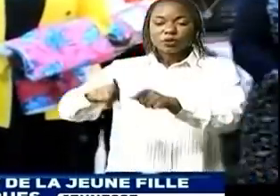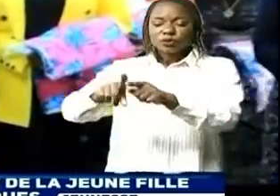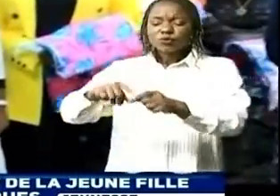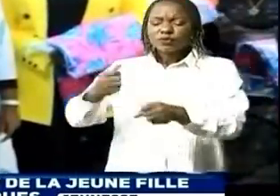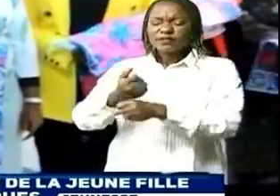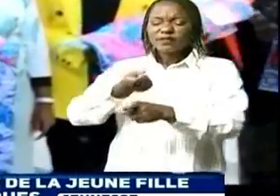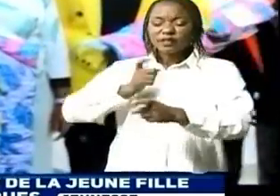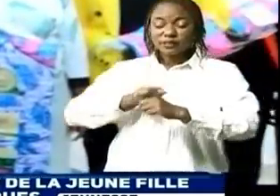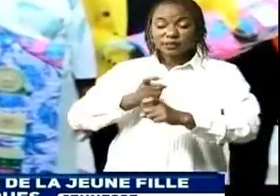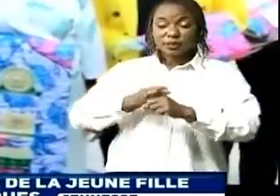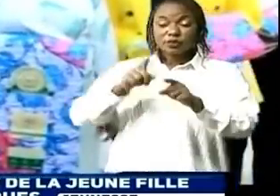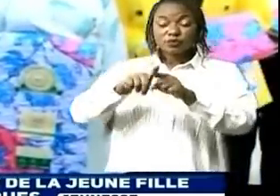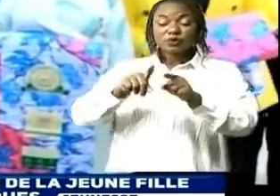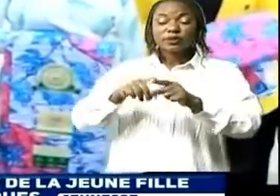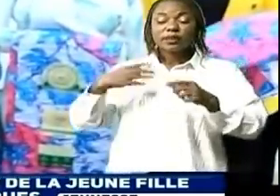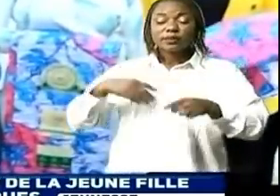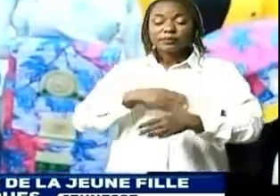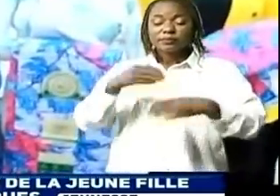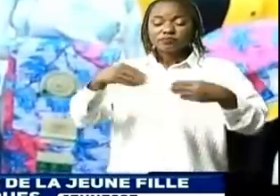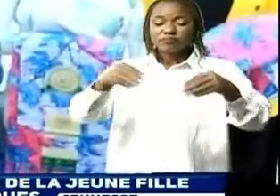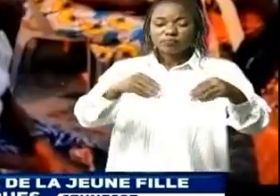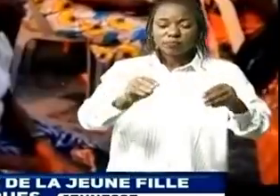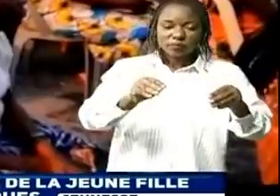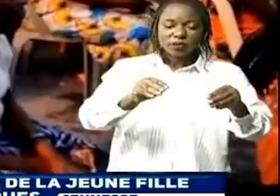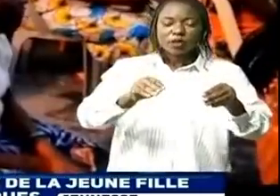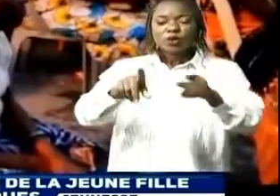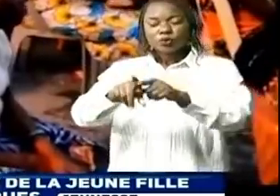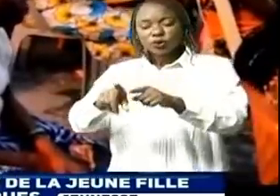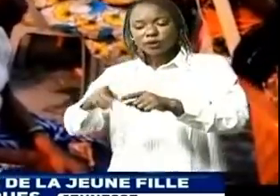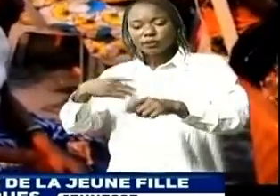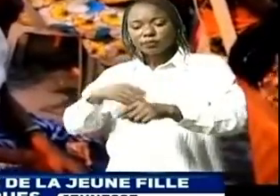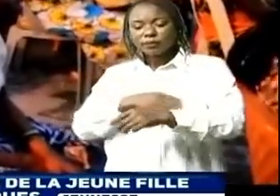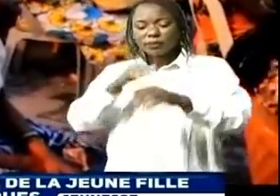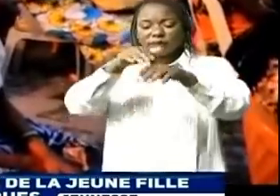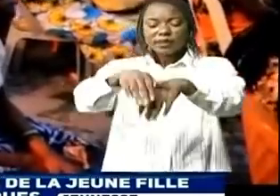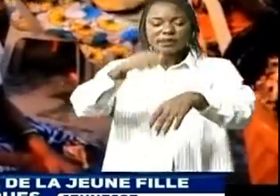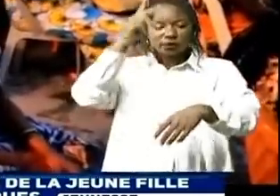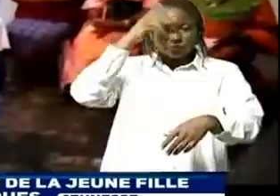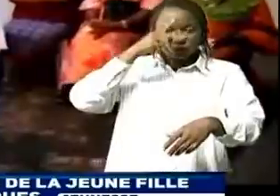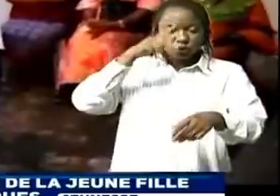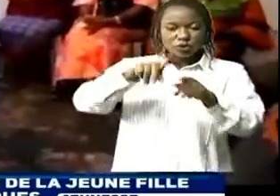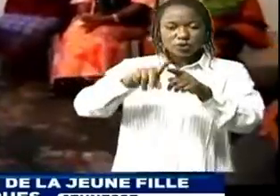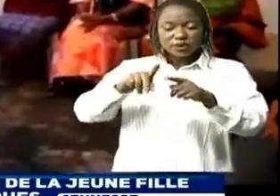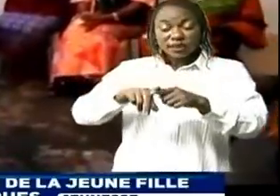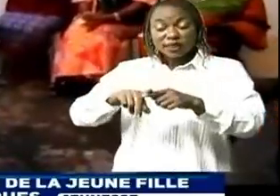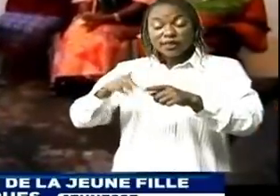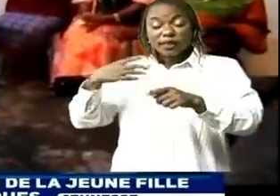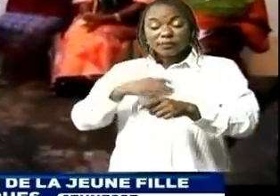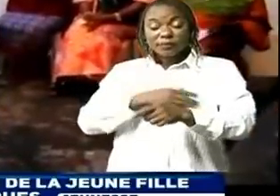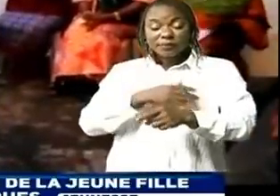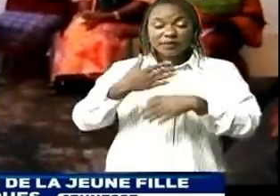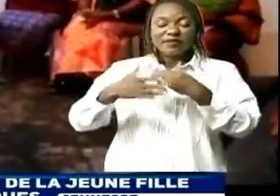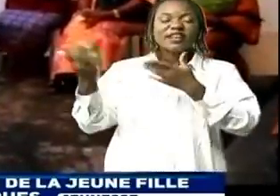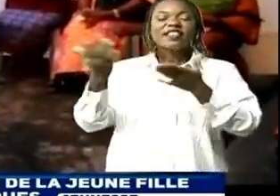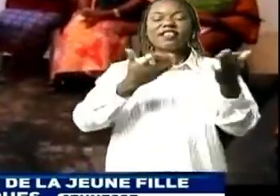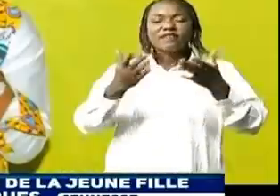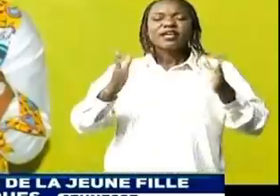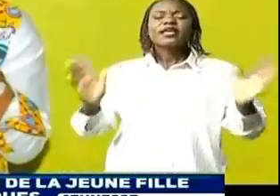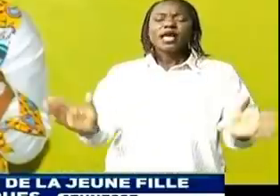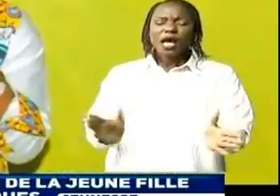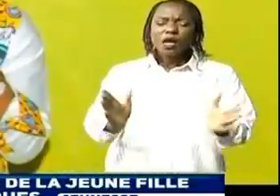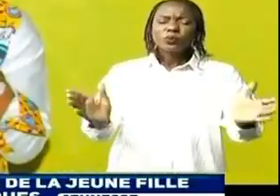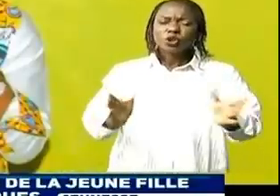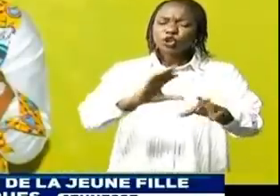abnégation. Des mamans maraîchères en passant par les mamans engagées en politique, les femmes d'affaires, Yves Bunkuluzola a encouragé toutes ces